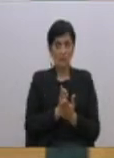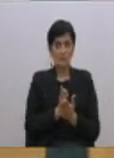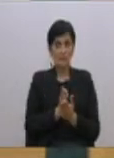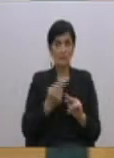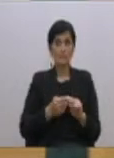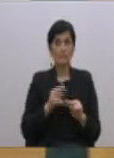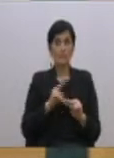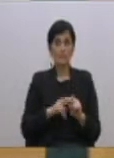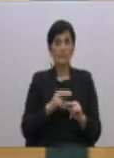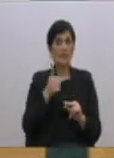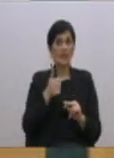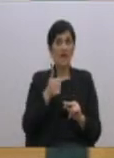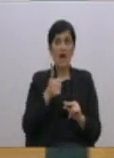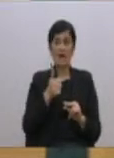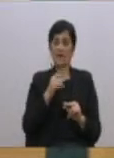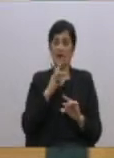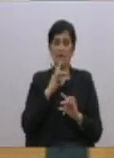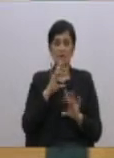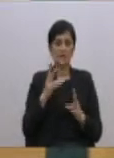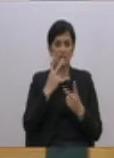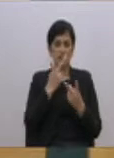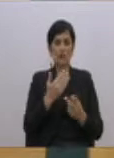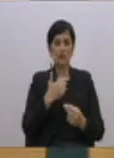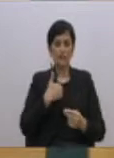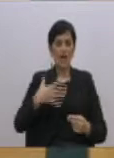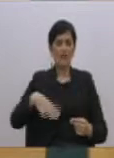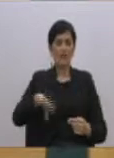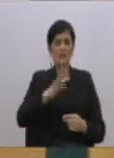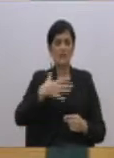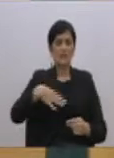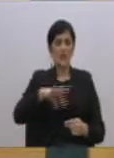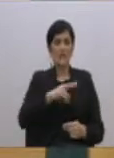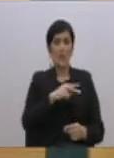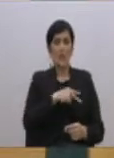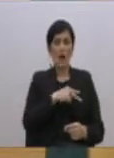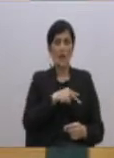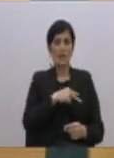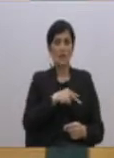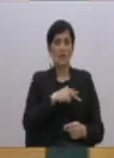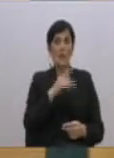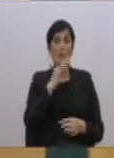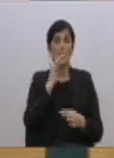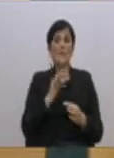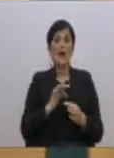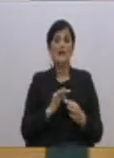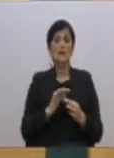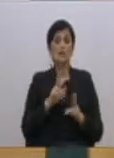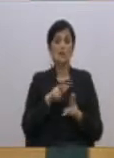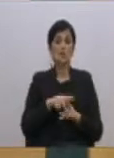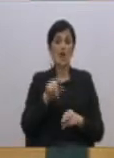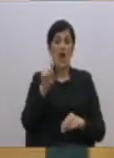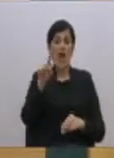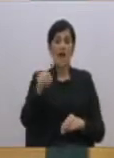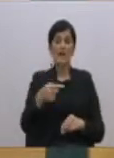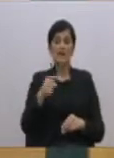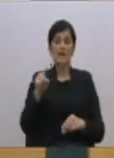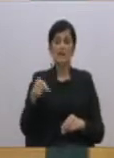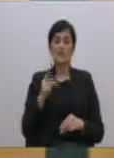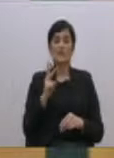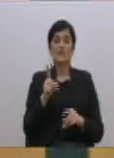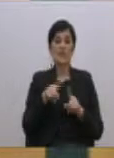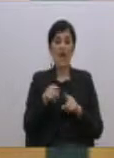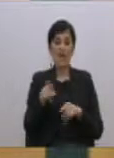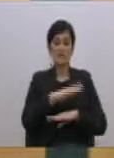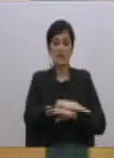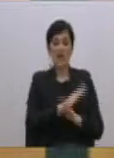es cargata în mocens, ce încă o canasta, s-a cartos parlament. Tumca pasuskeluba ekisreba timat, vince se ikceva,